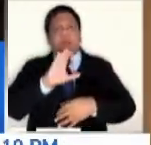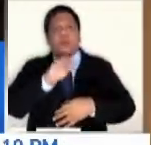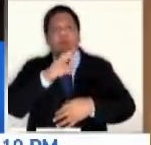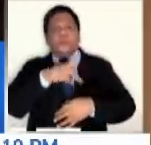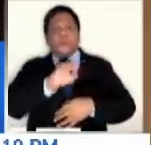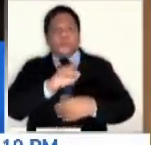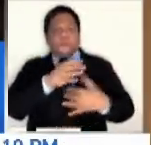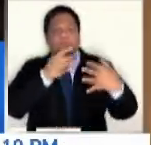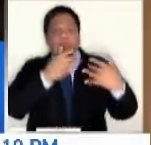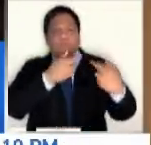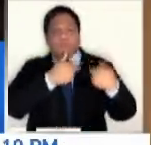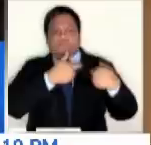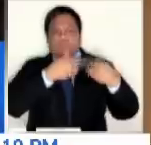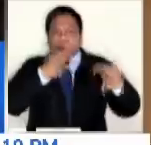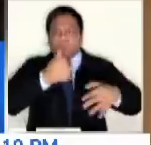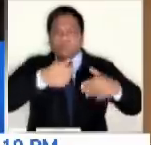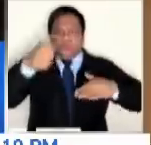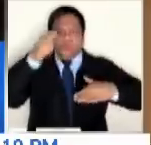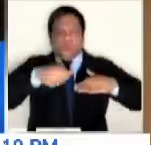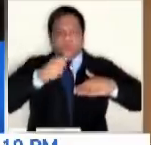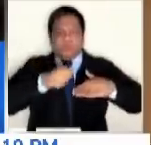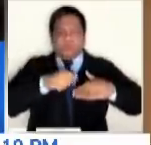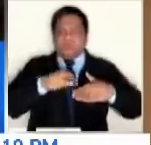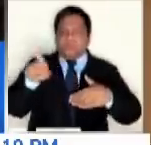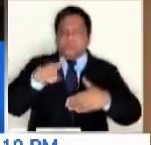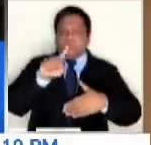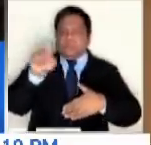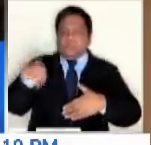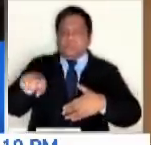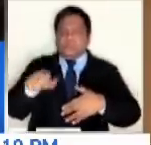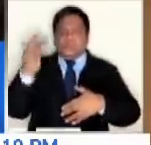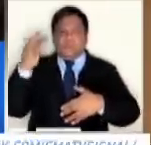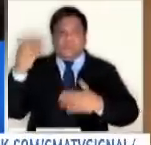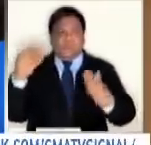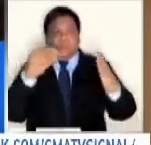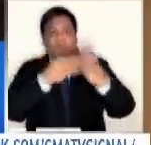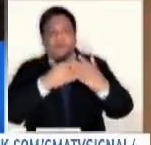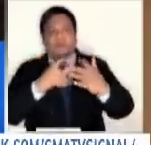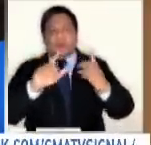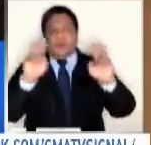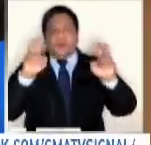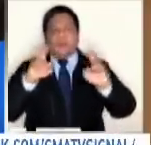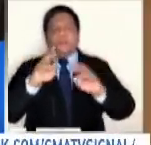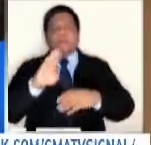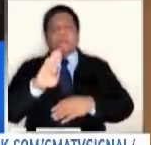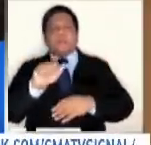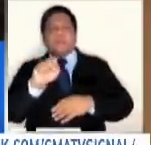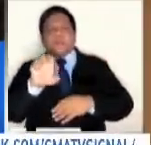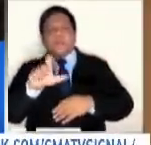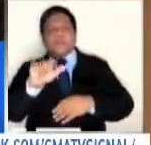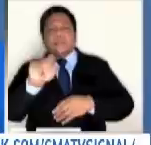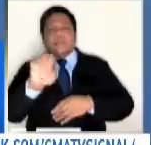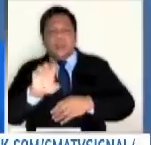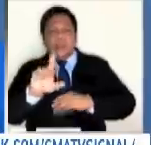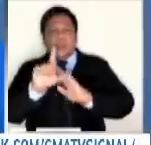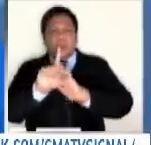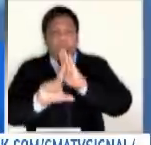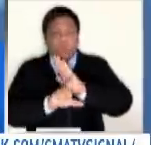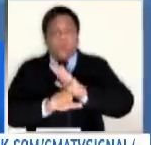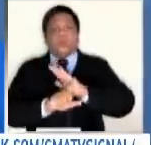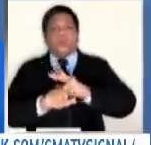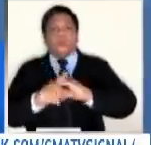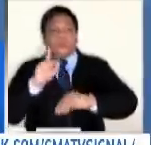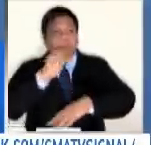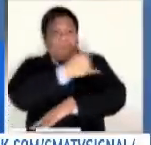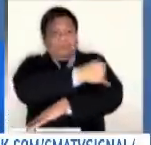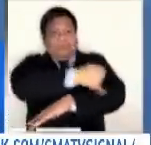na nagkukwestiyon sa legality ng Baselines Law. Pinalit daw ng 2009 Baselines Law na ipinasa noong